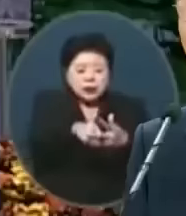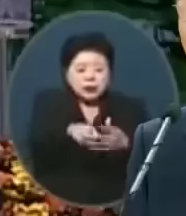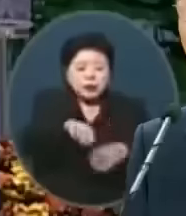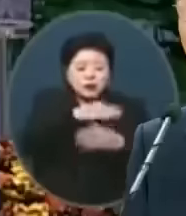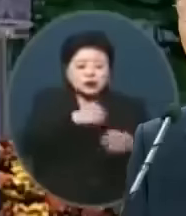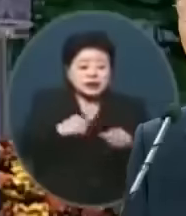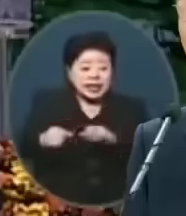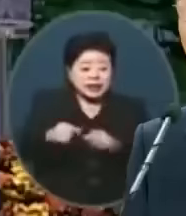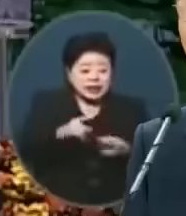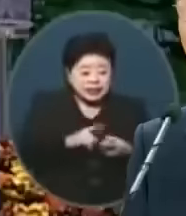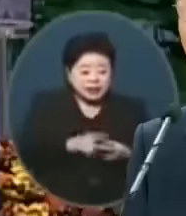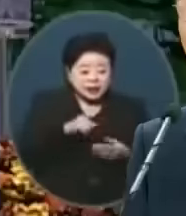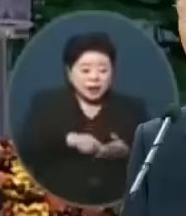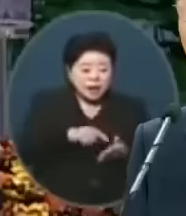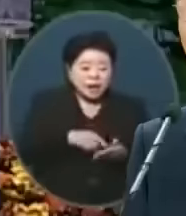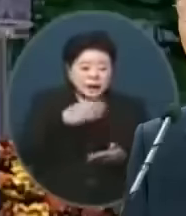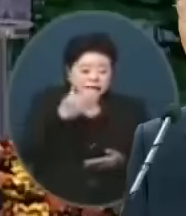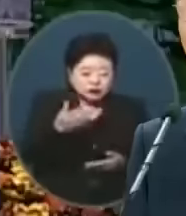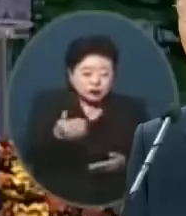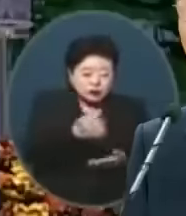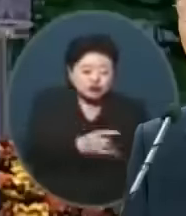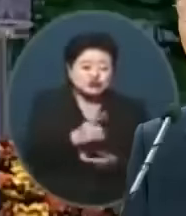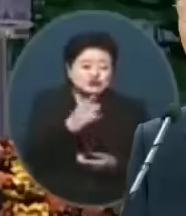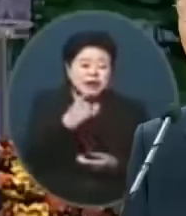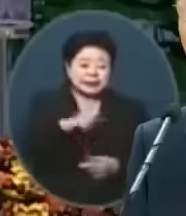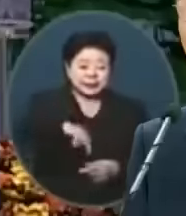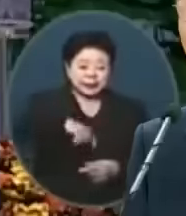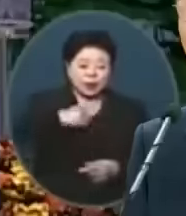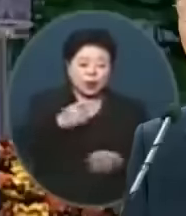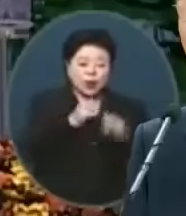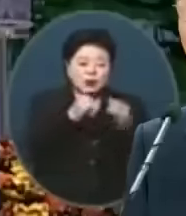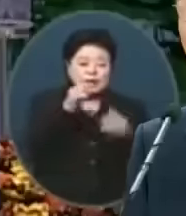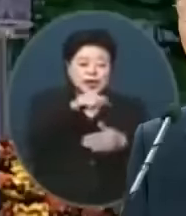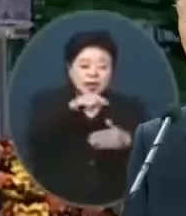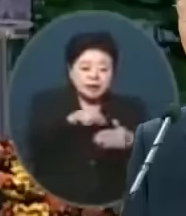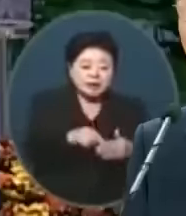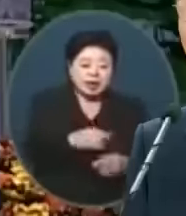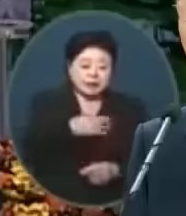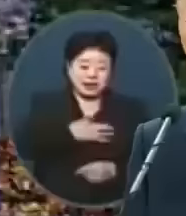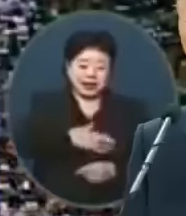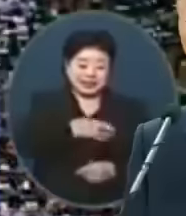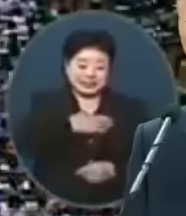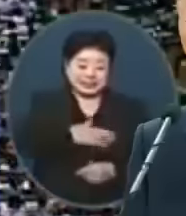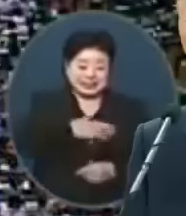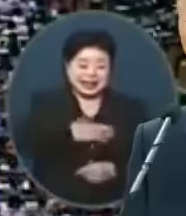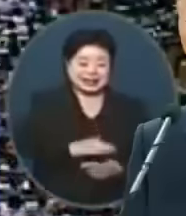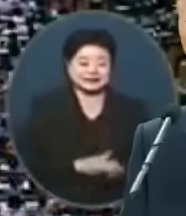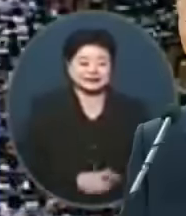모든 행위대로 갚으시옵소서. 주만 홀로 하나님의